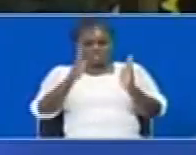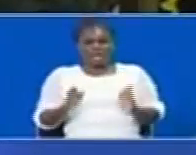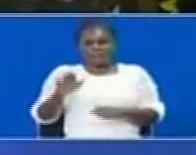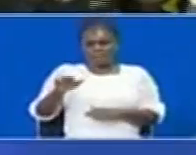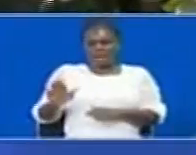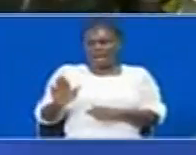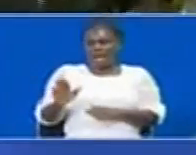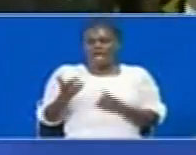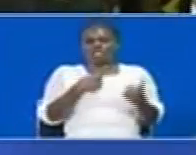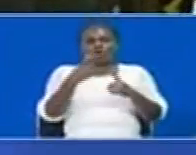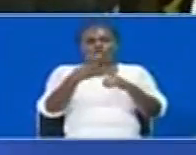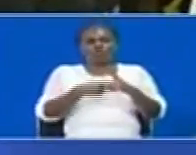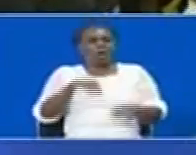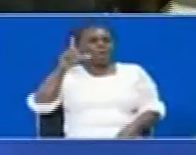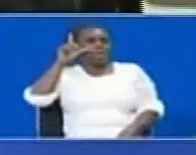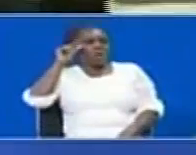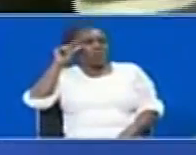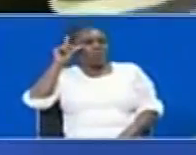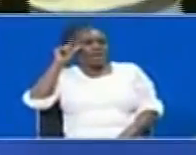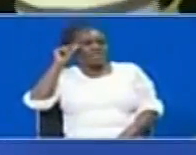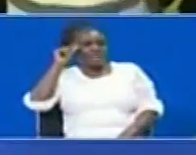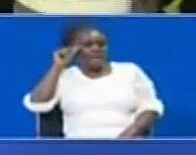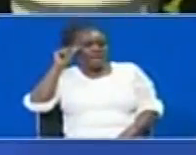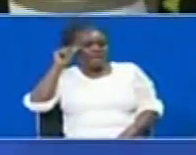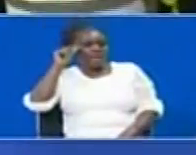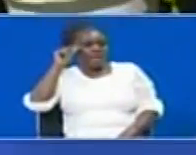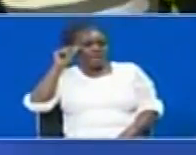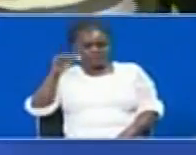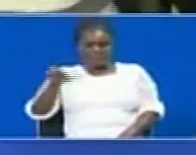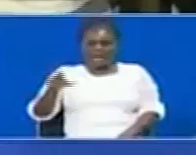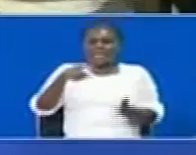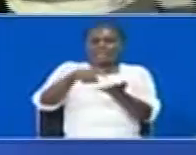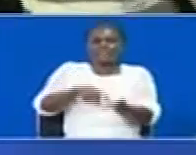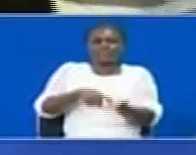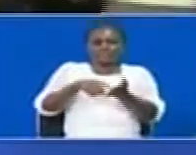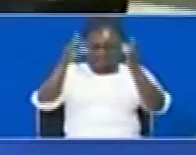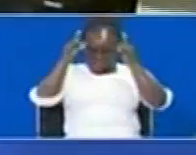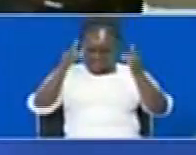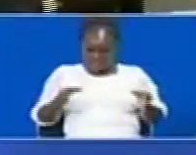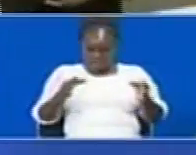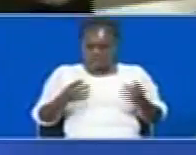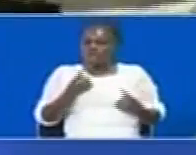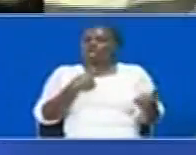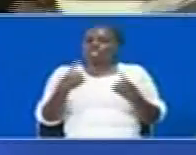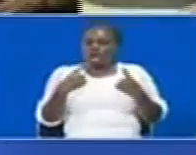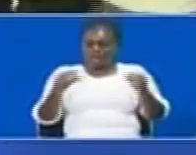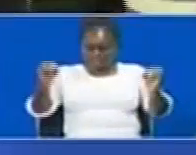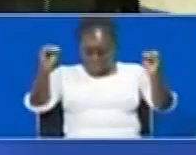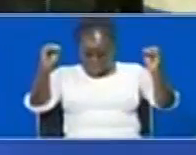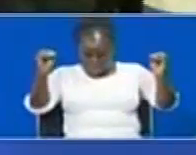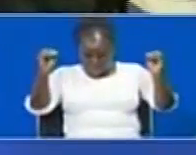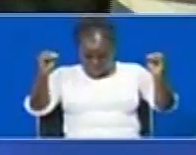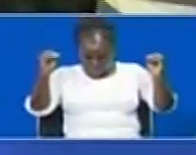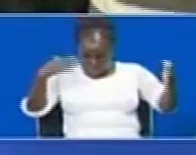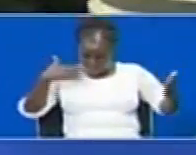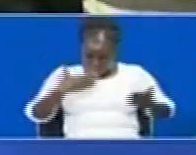alikuwa anaungana nasi kutoka studio zetu huko Mombasa, ambaye amesisitiza kauli hiyo kuwa mazungumzo hayataendelea hadi